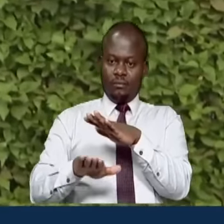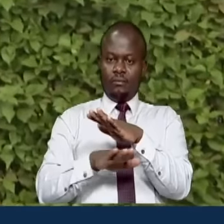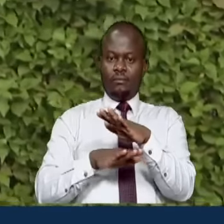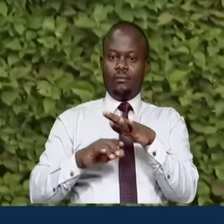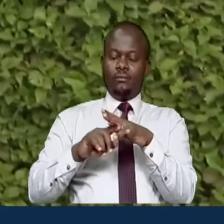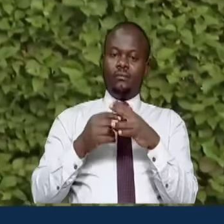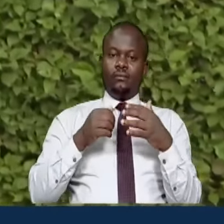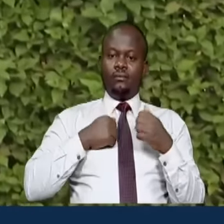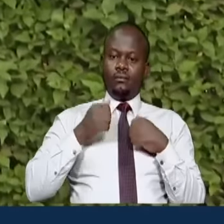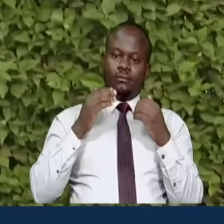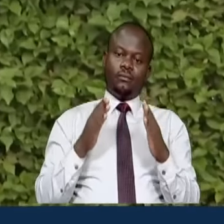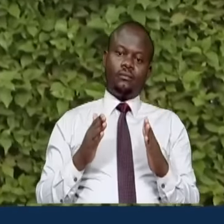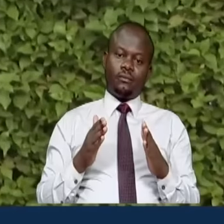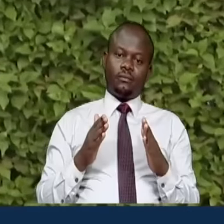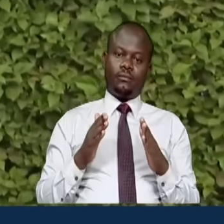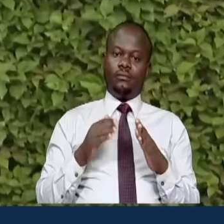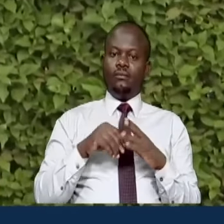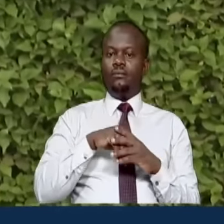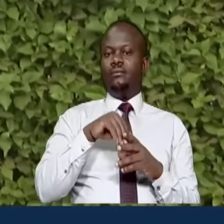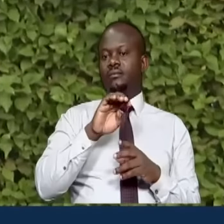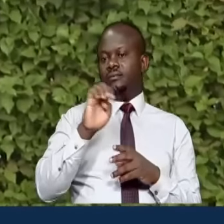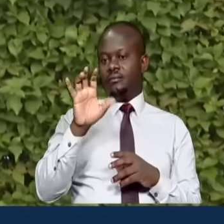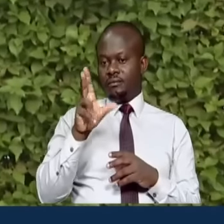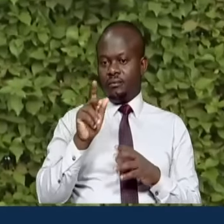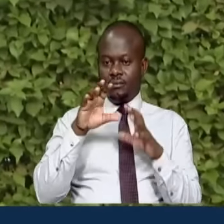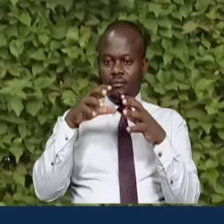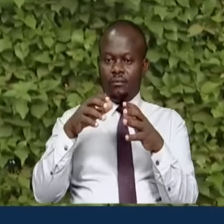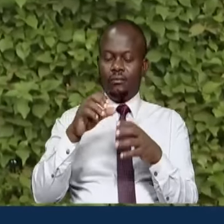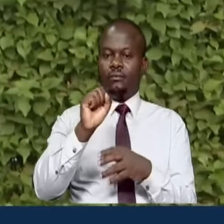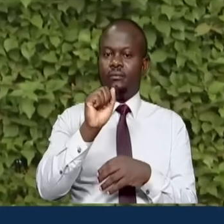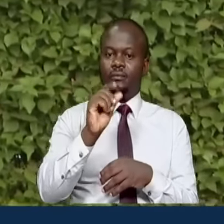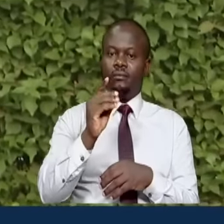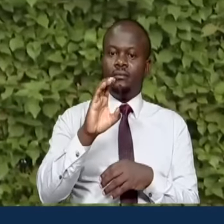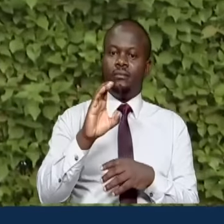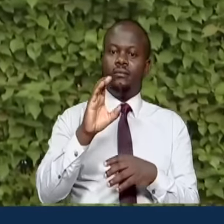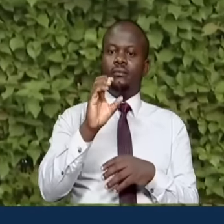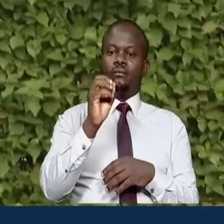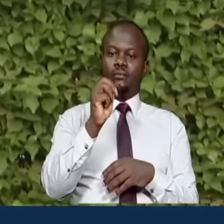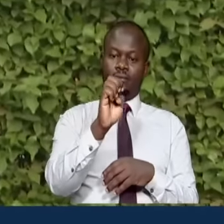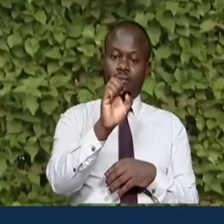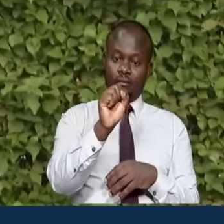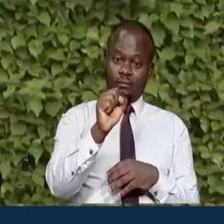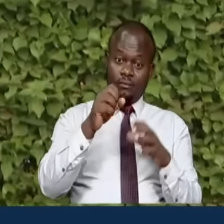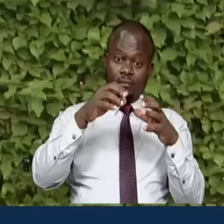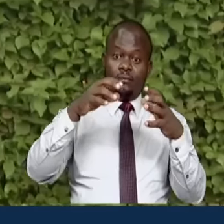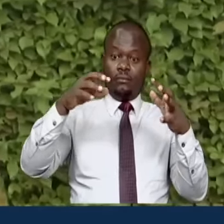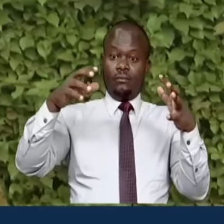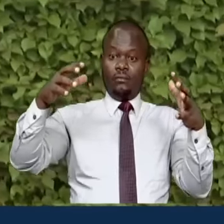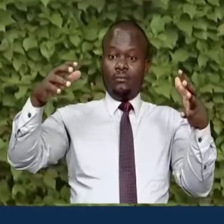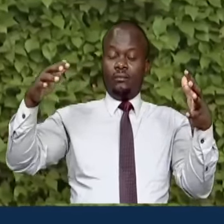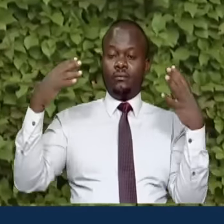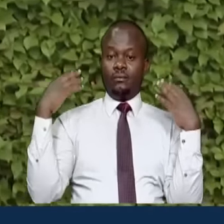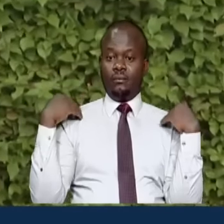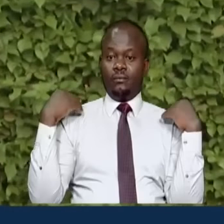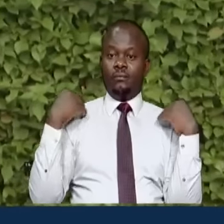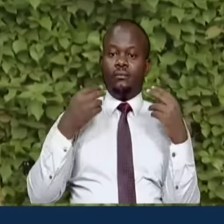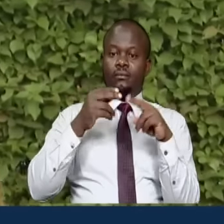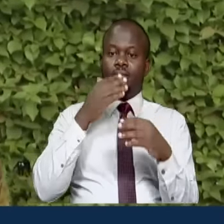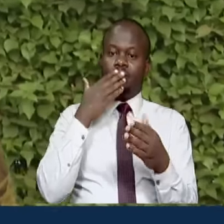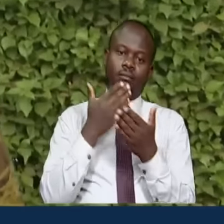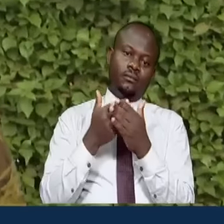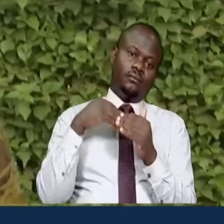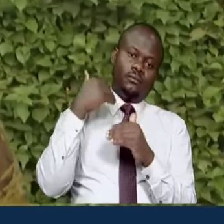tugahera mu Rwanda tugahera kuri East African Committee tukajya kuri SADC tukajya kuri COMESA uko tugenda dukora practice bigenda bimera neza